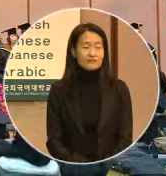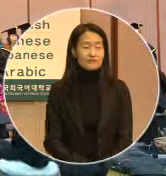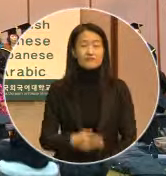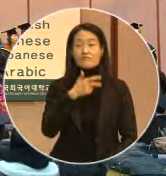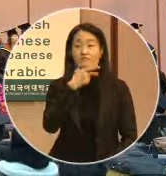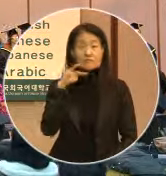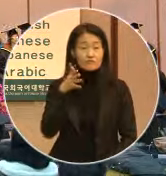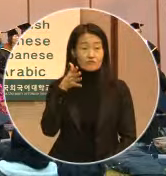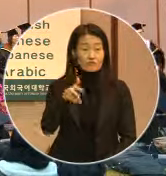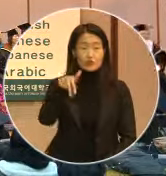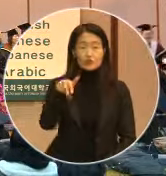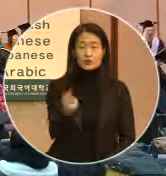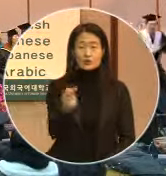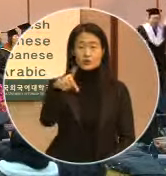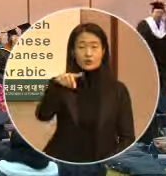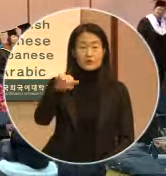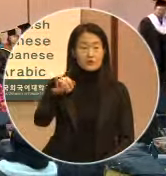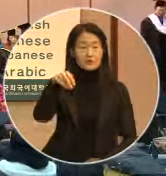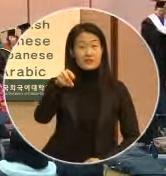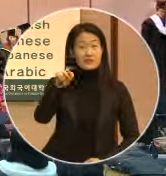영어 학부장 조기석